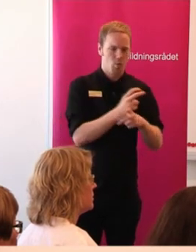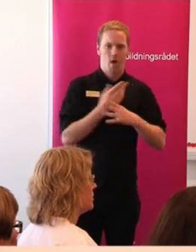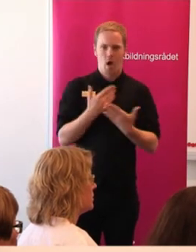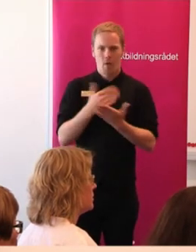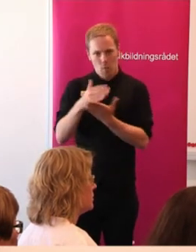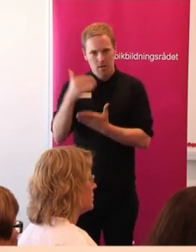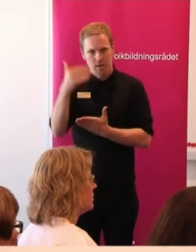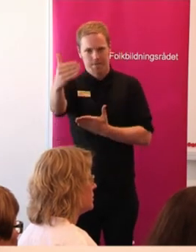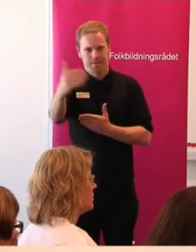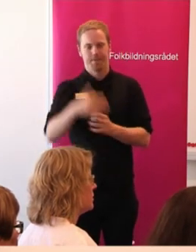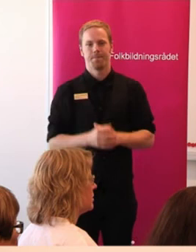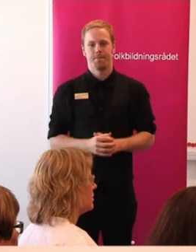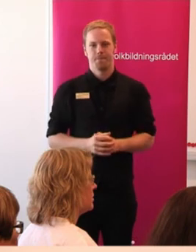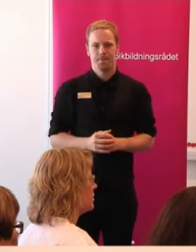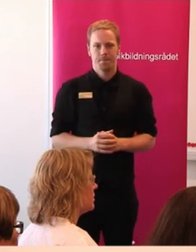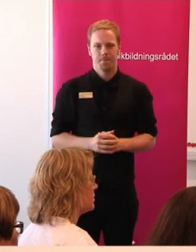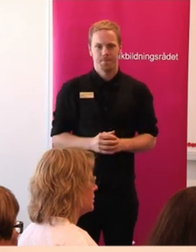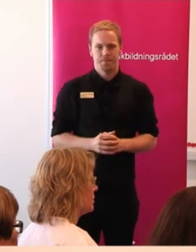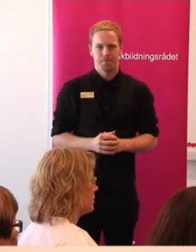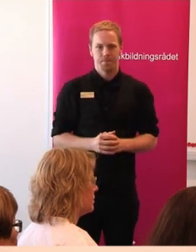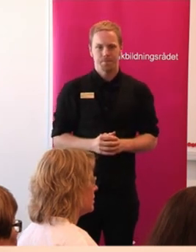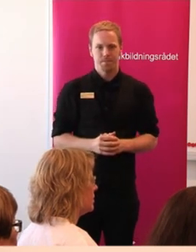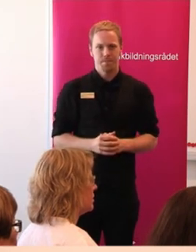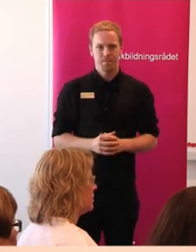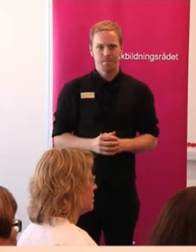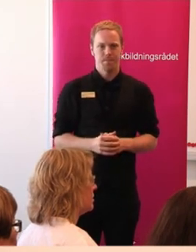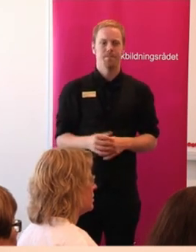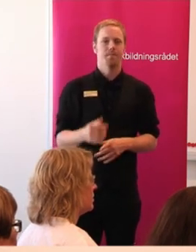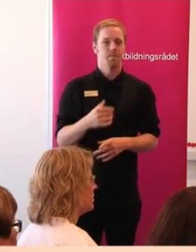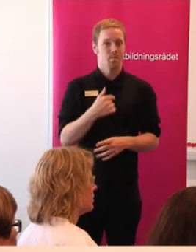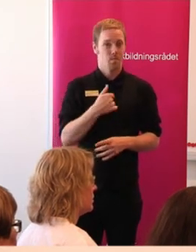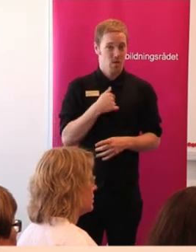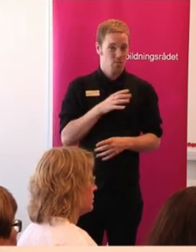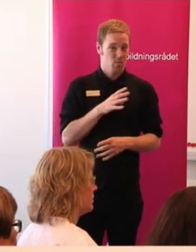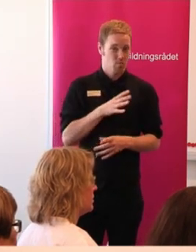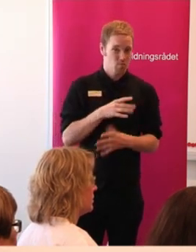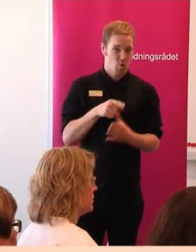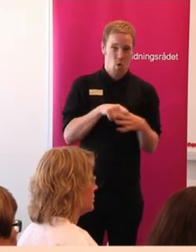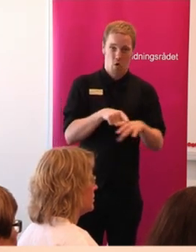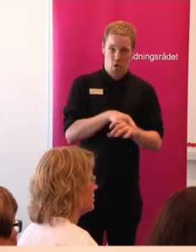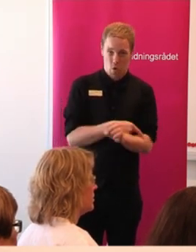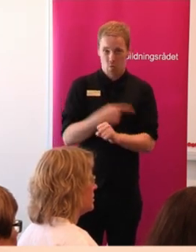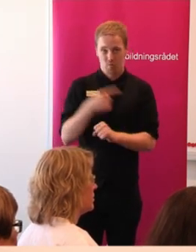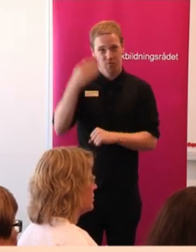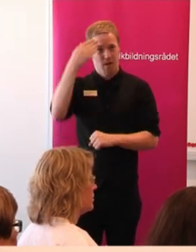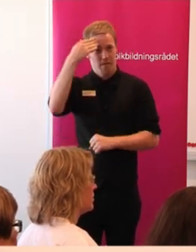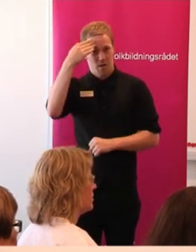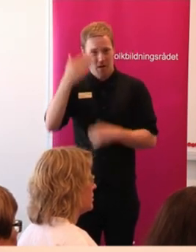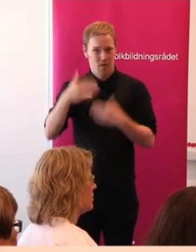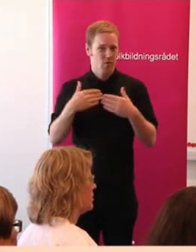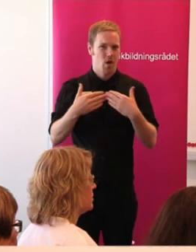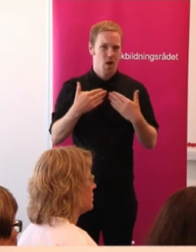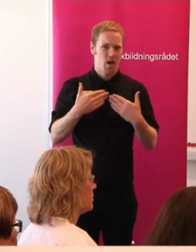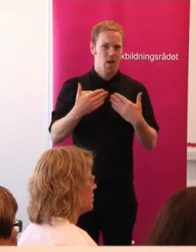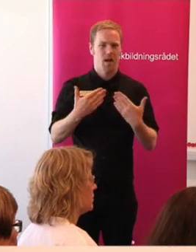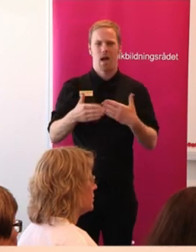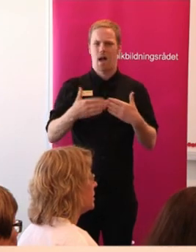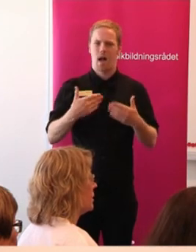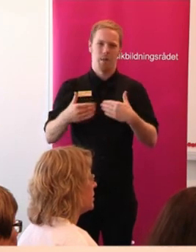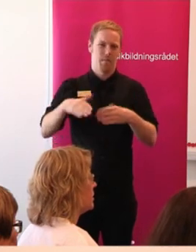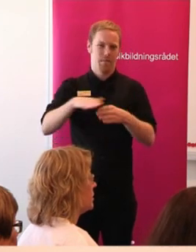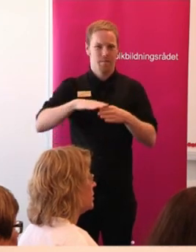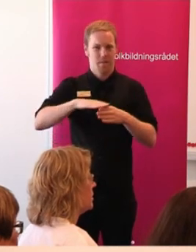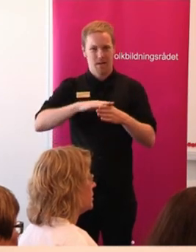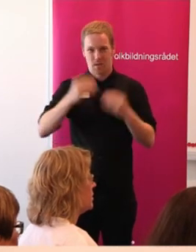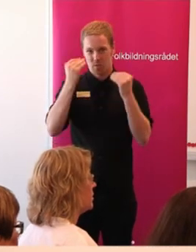att det kan vara bra att säga också att folkhögskolorna har ju också en lång erfarenhet av att göra arbetsmarknadsutbildning. Så det är inte så att det är inte första